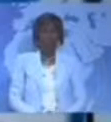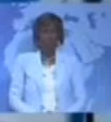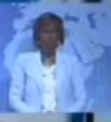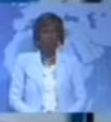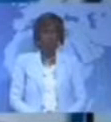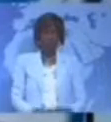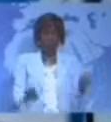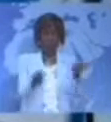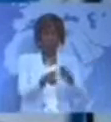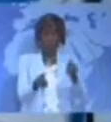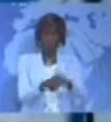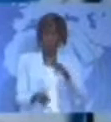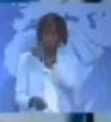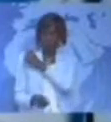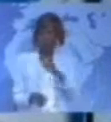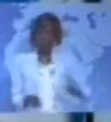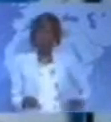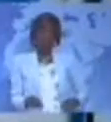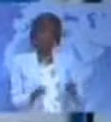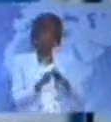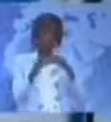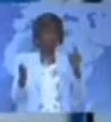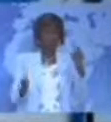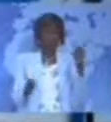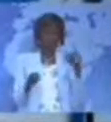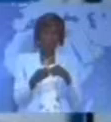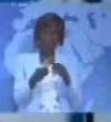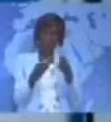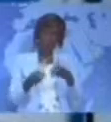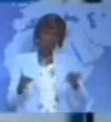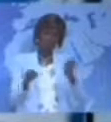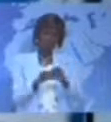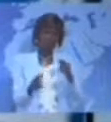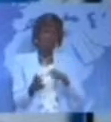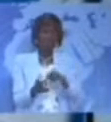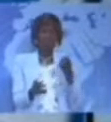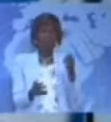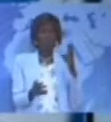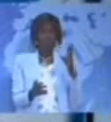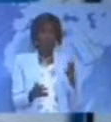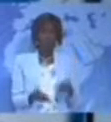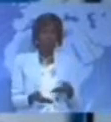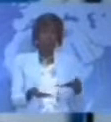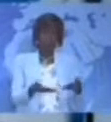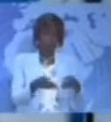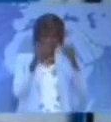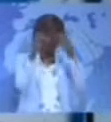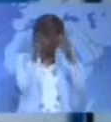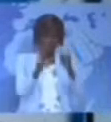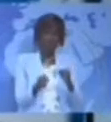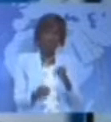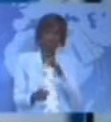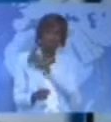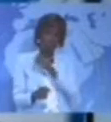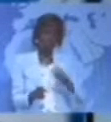Même son de cloche au Sénat où l'ouverture de la première session ordinaire de l'année a été présidée par Lucie Milebou-Aubusson,